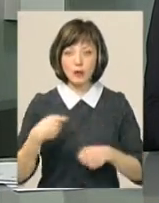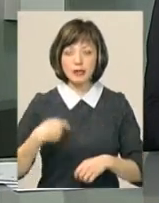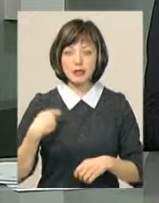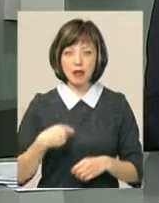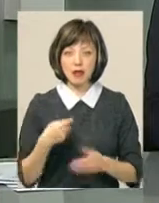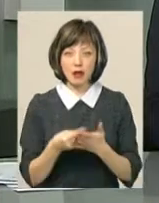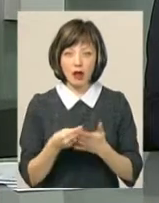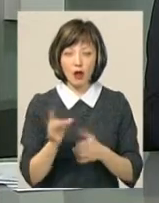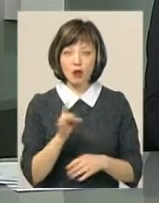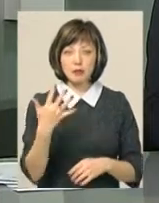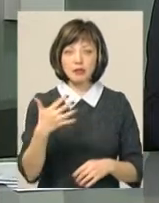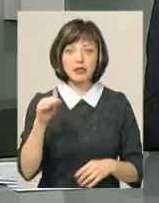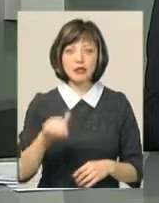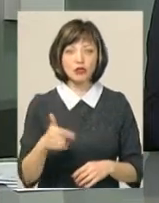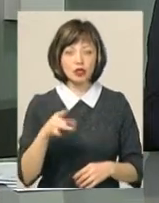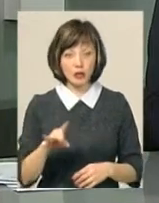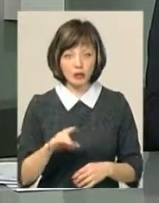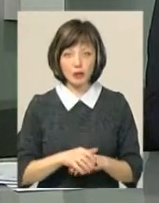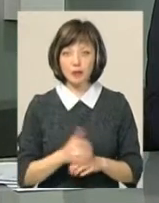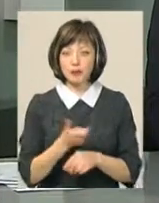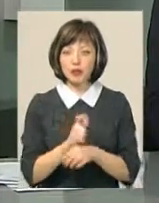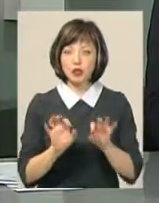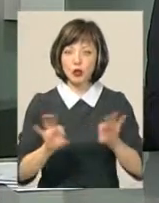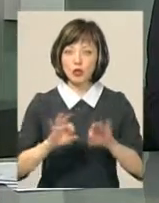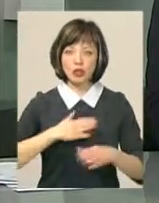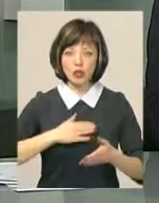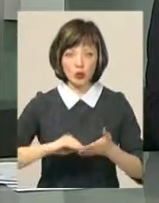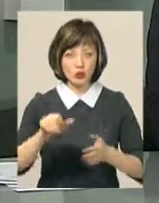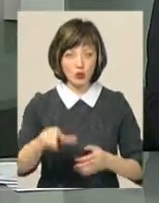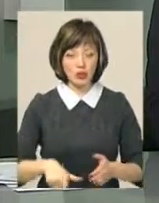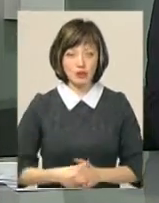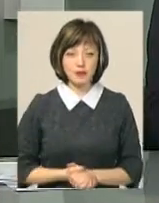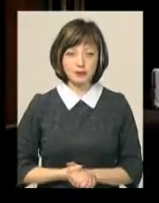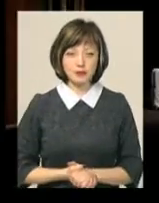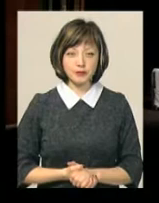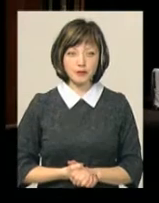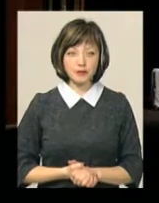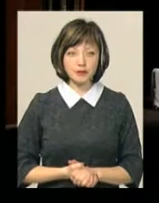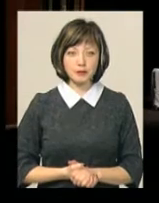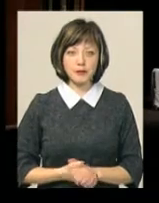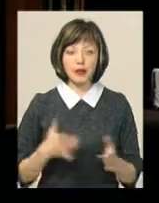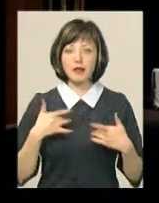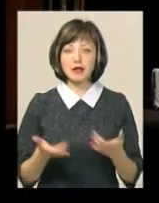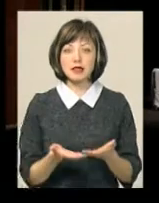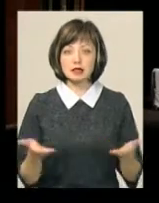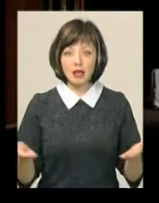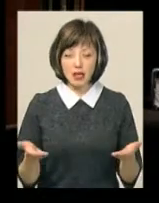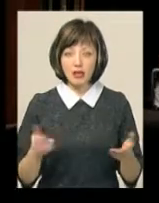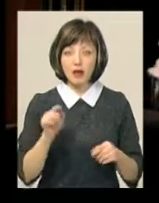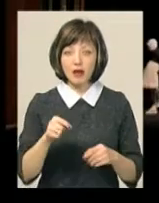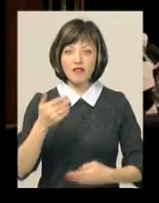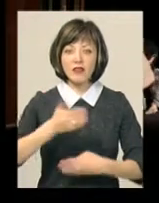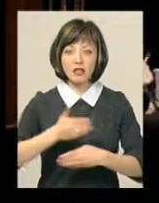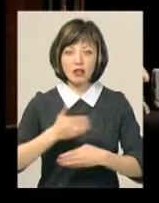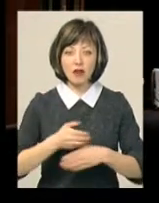президентський грант у розмірі 50 тисяч гривень. Більше розкаже Тетяна Ворожцова. На сцені театру імені Старицького